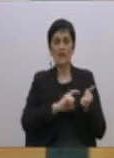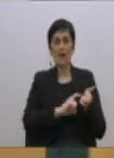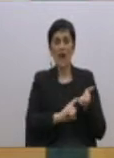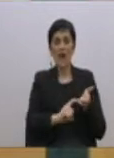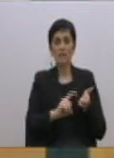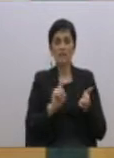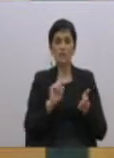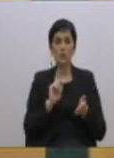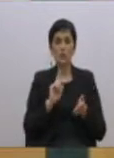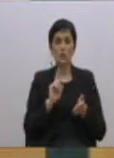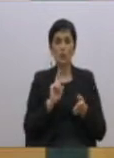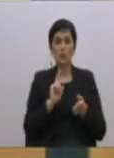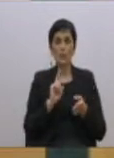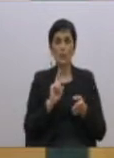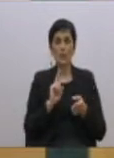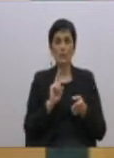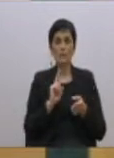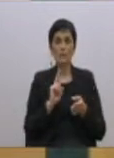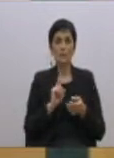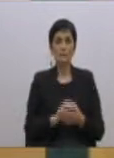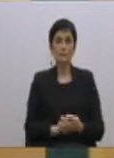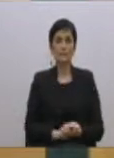usoi mazarom,